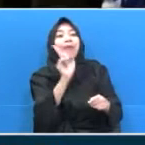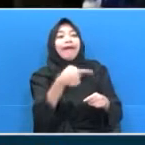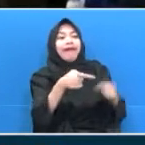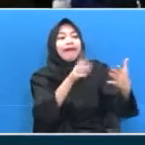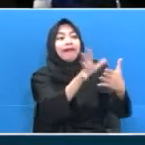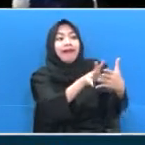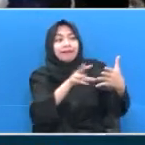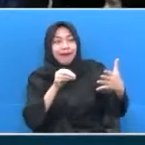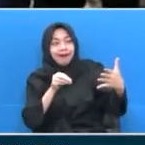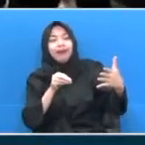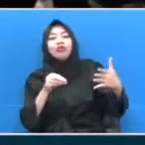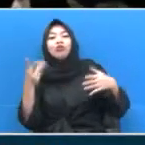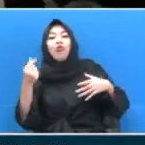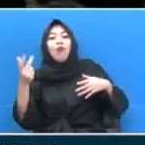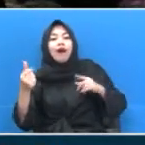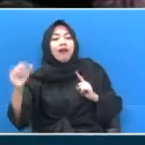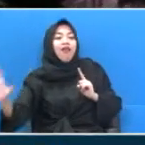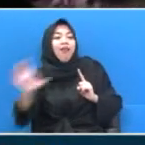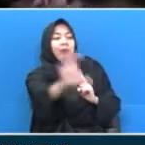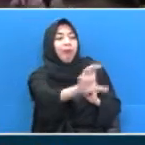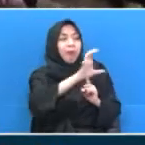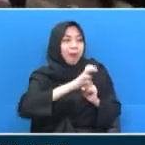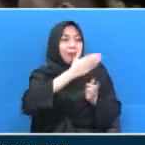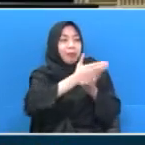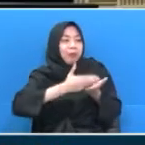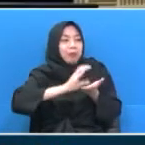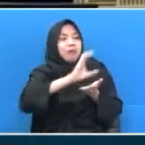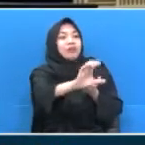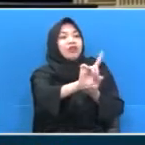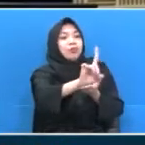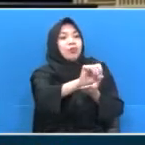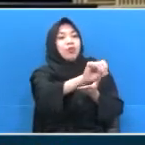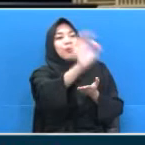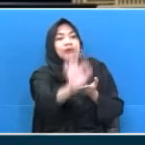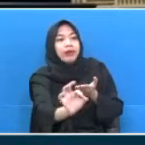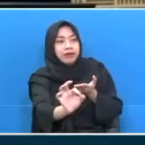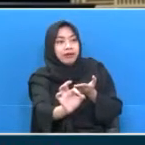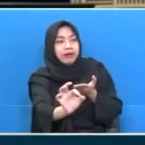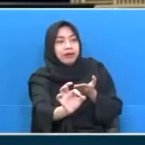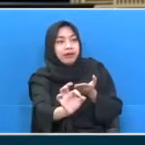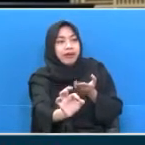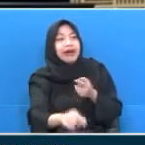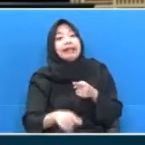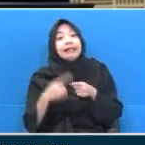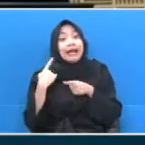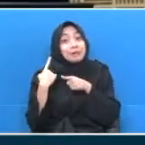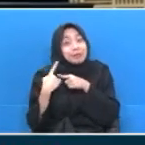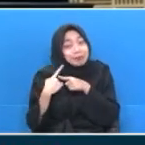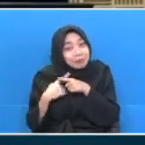diambil begitu kan untuk kemudian akan dijanjikan dikembalikan 10% faktanya adalah